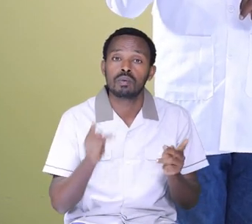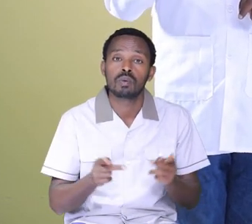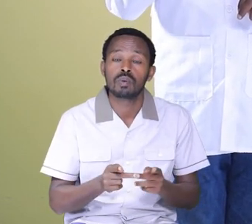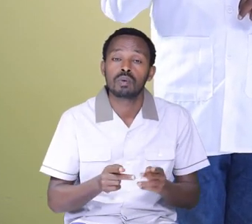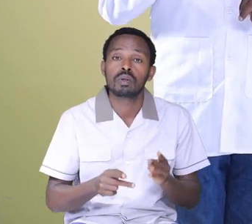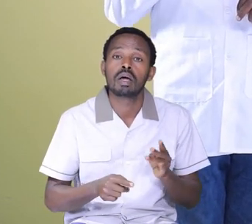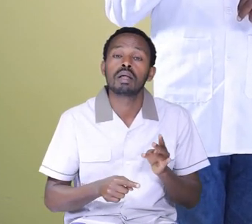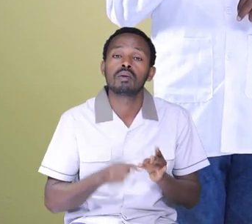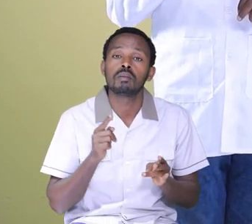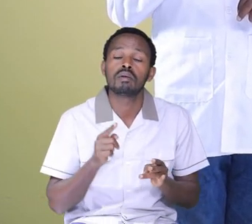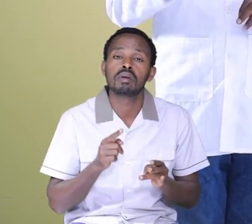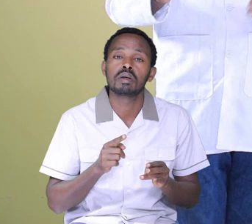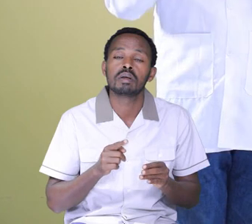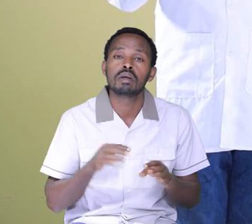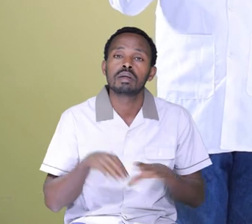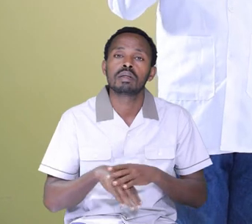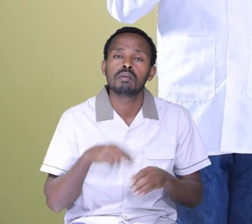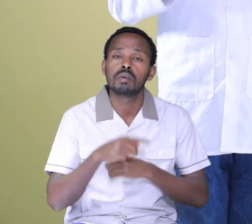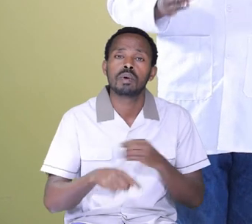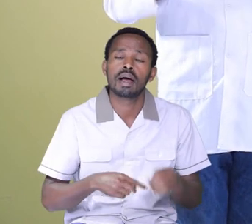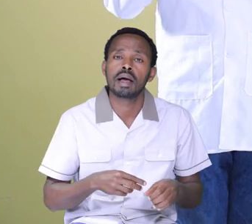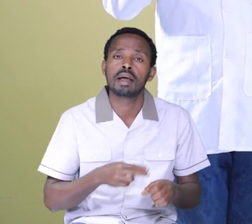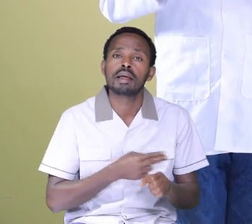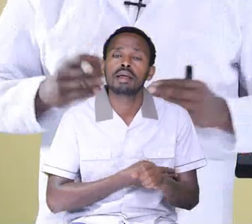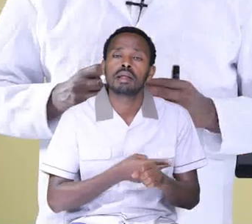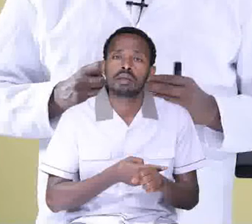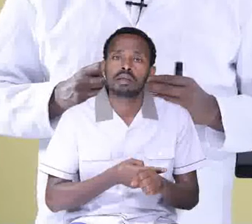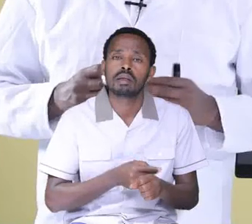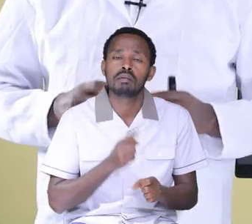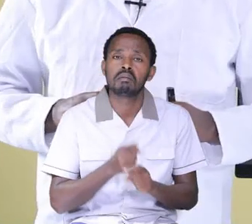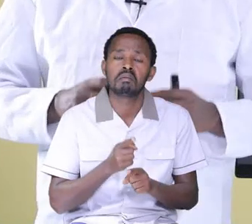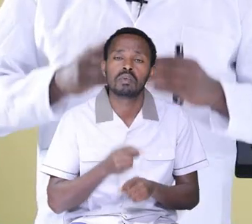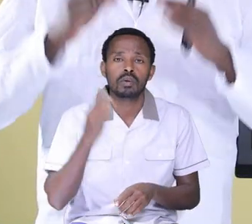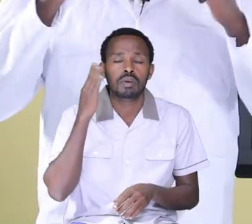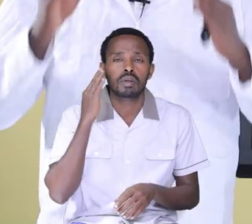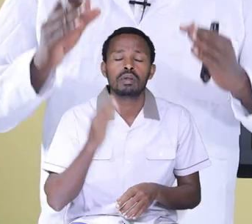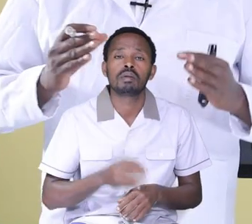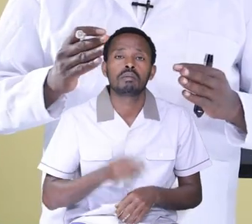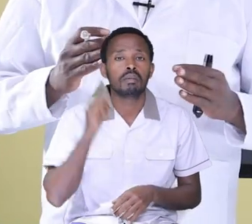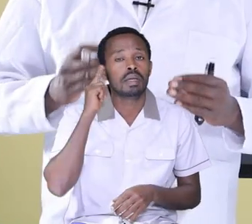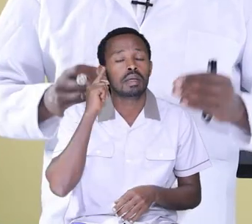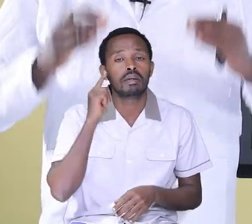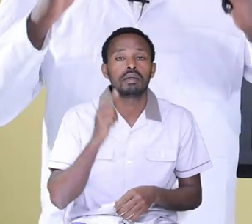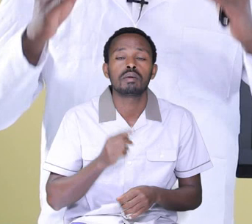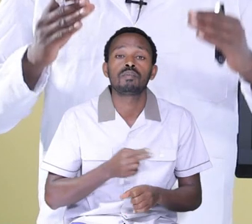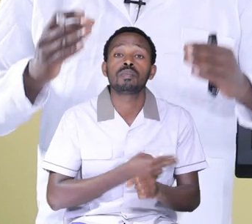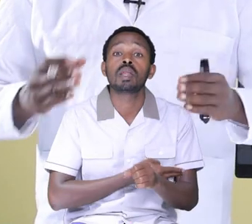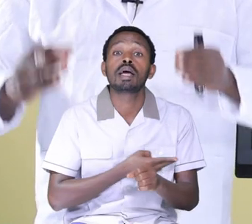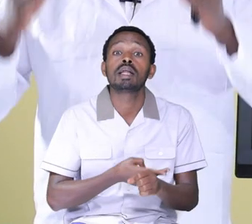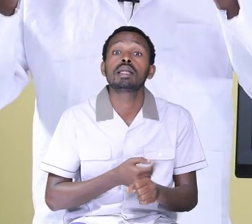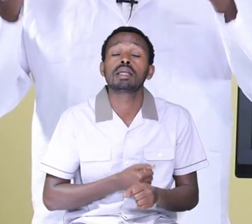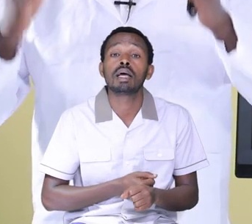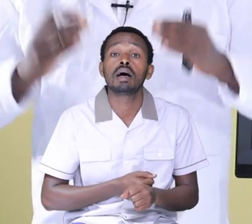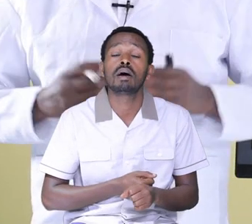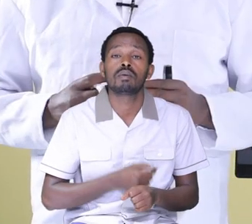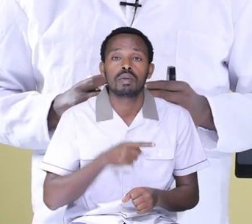annisaa sirriitti hubattanittu jedhee yaada. Annisaa jechuun maal akka ta'e? Annisaa jechuun dandeettii